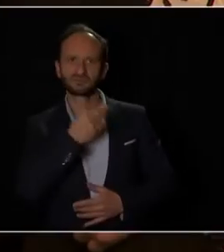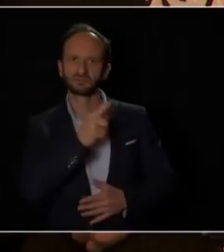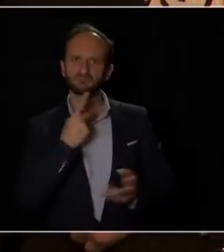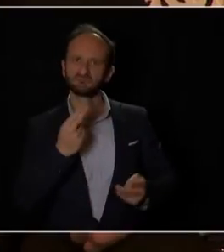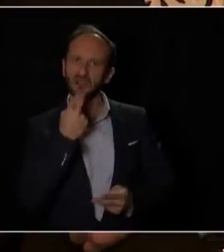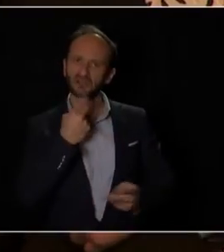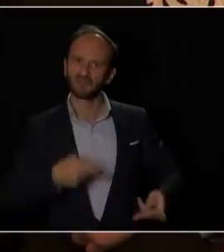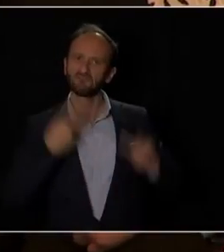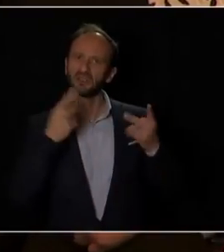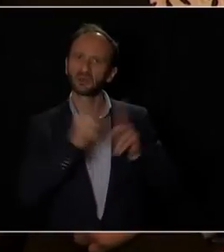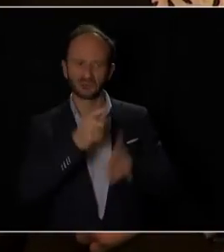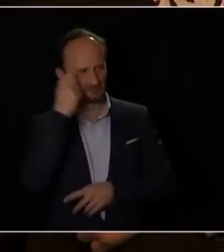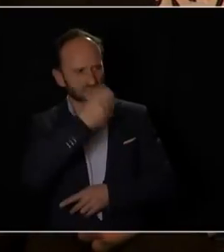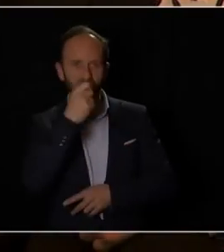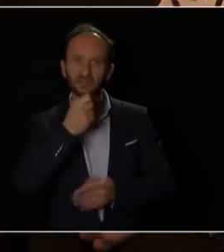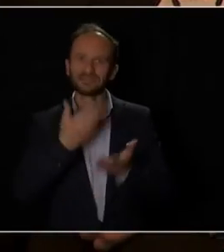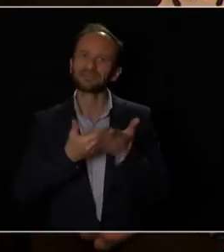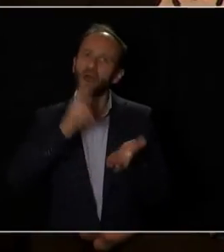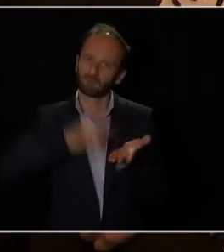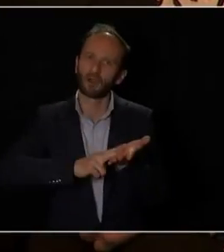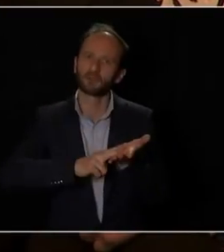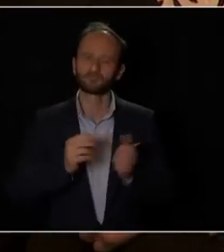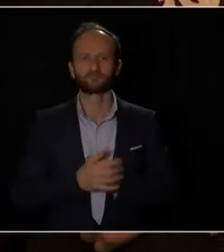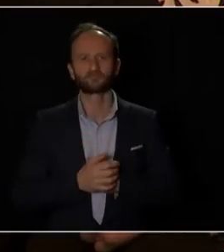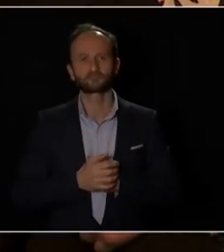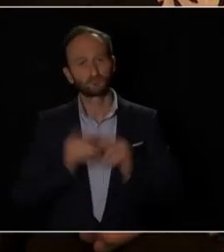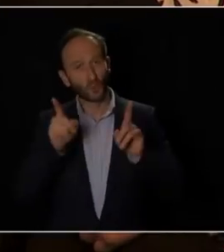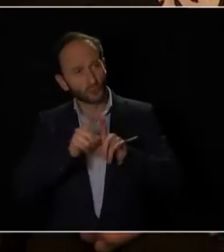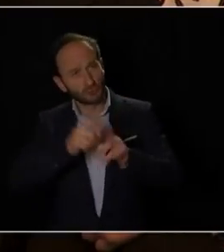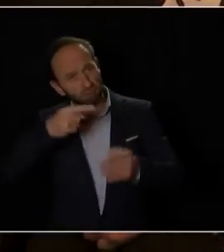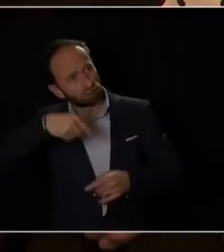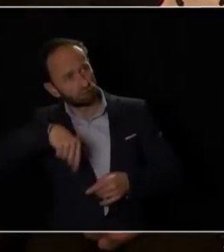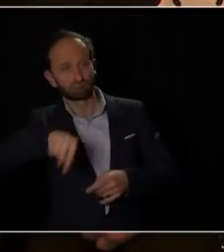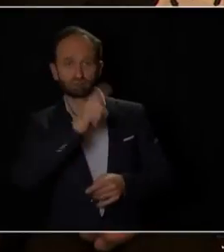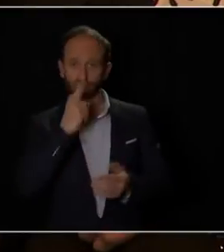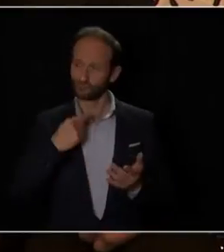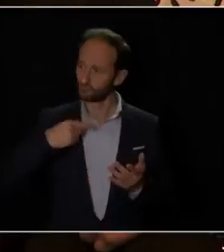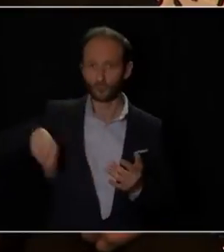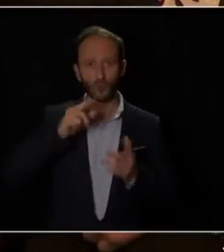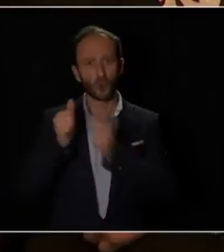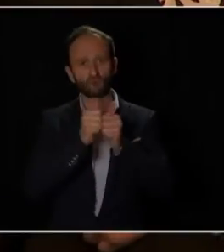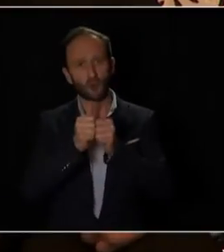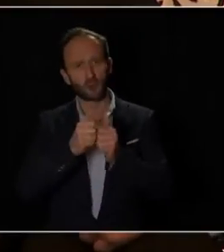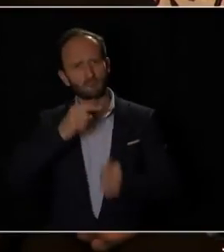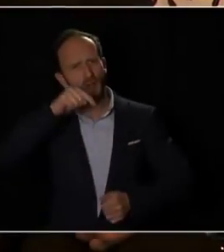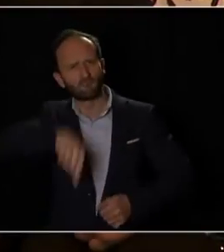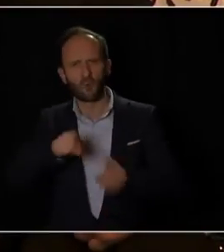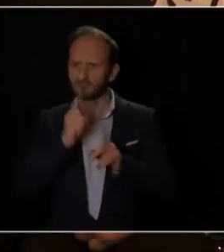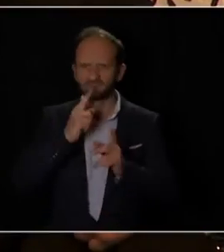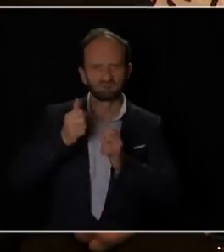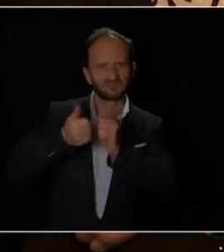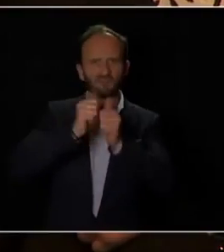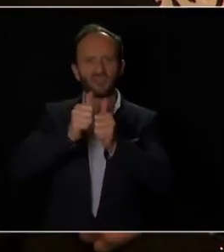c'est ça la vérité. Aussi, je vous invite, nous vous invitons ensemble, à défier les